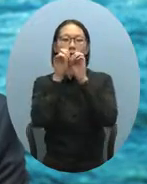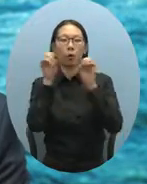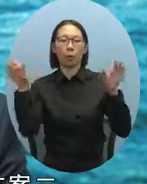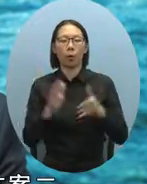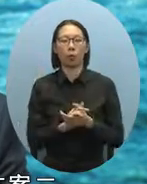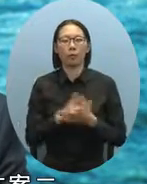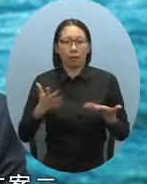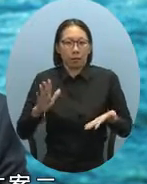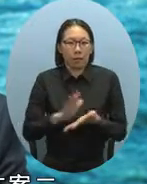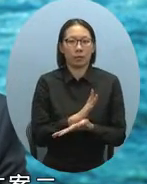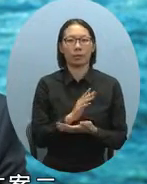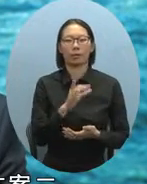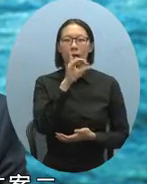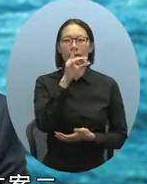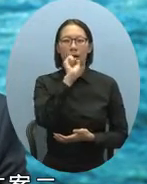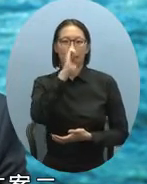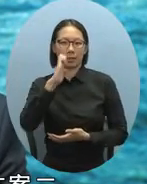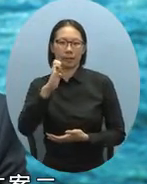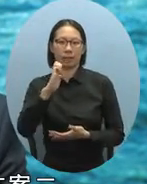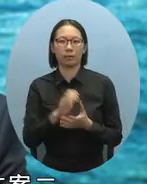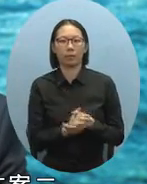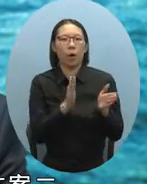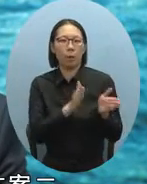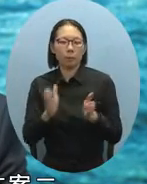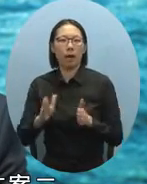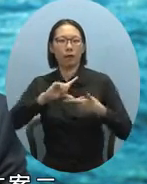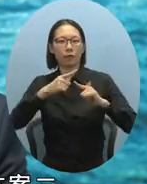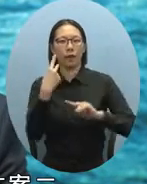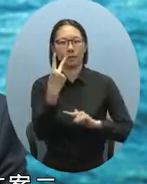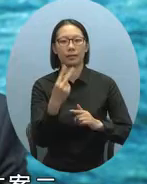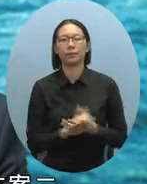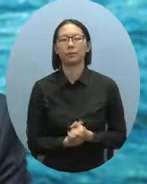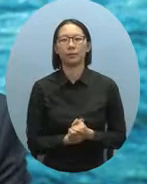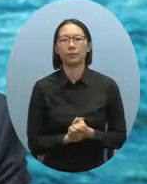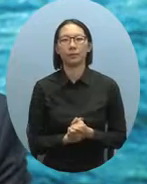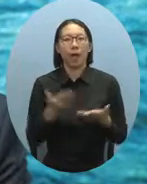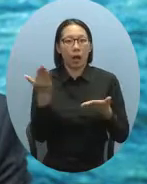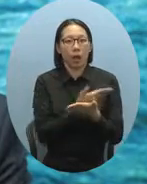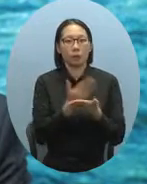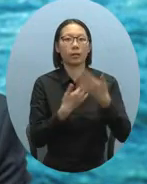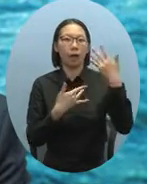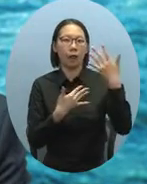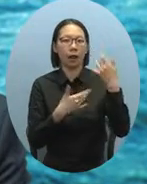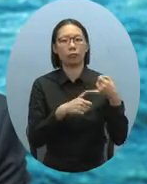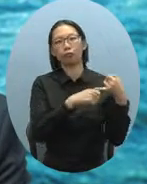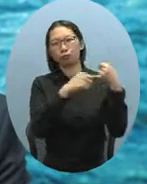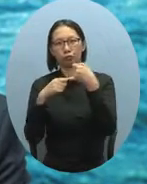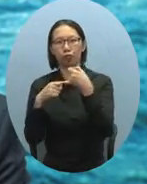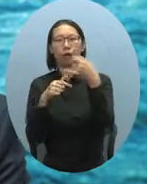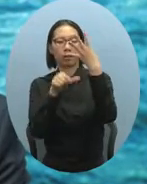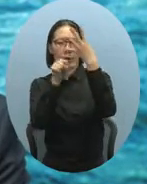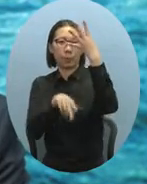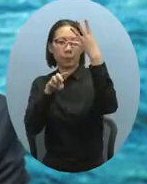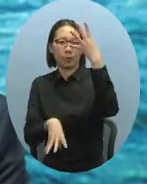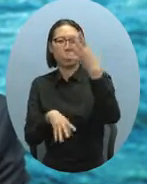布就應屆香港中學文憑試安排的方案二，將開考的日期是